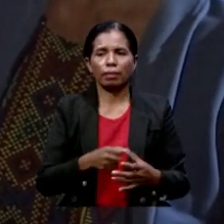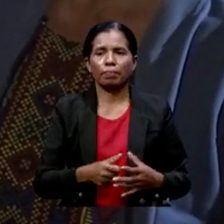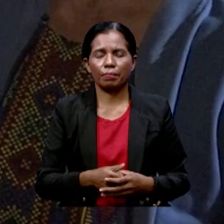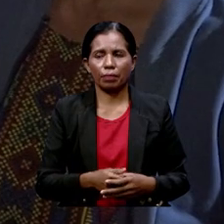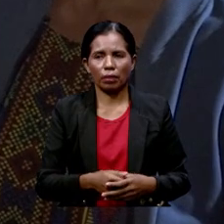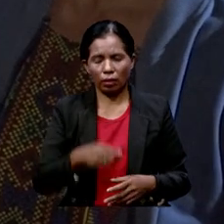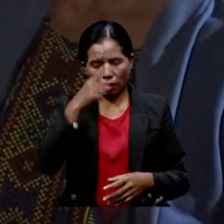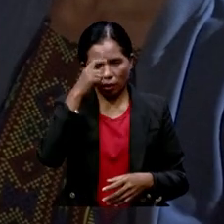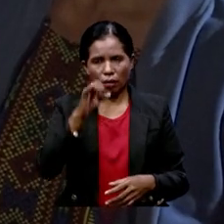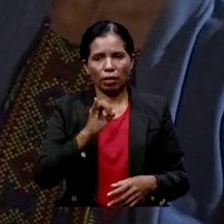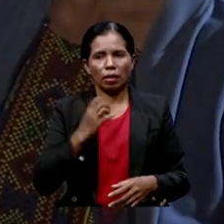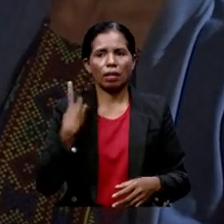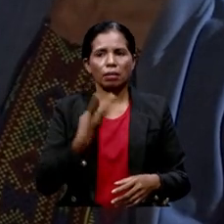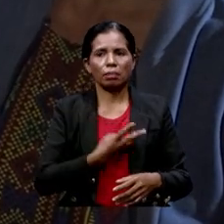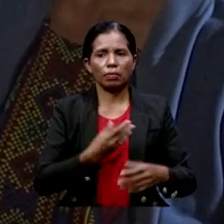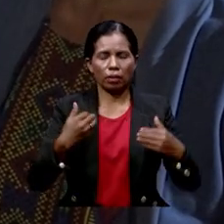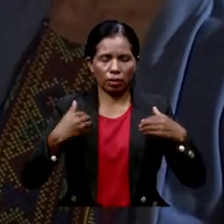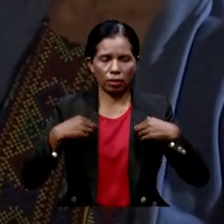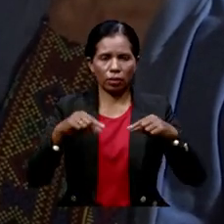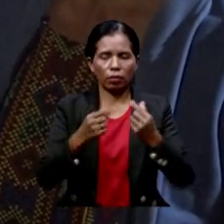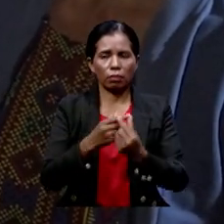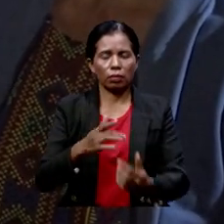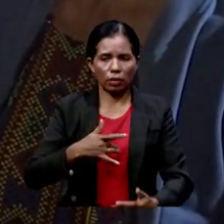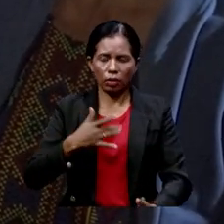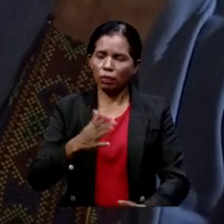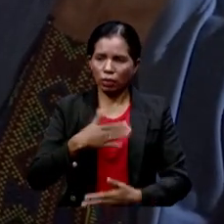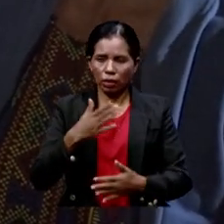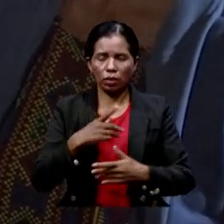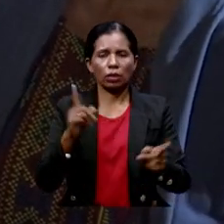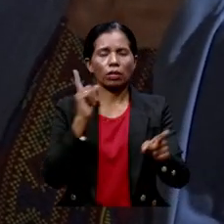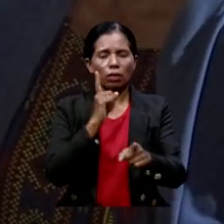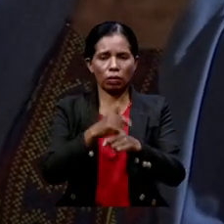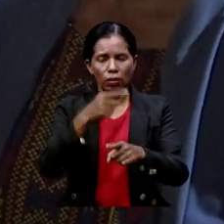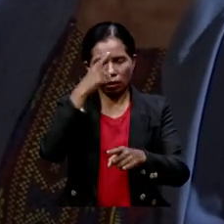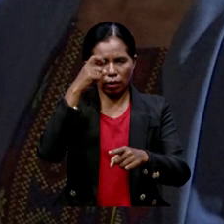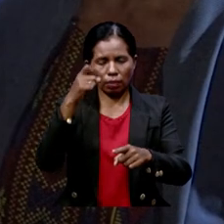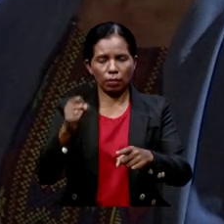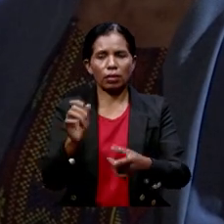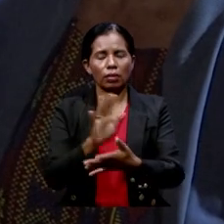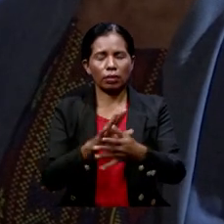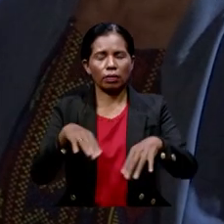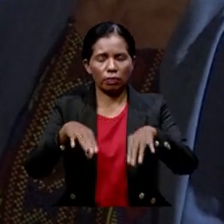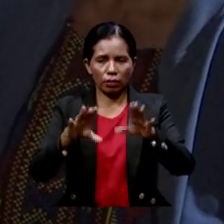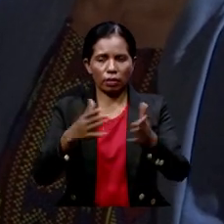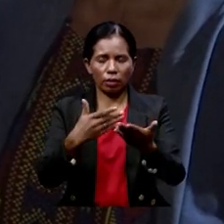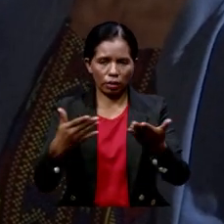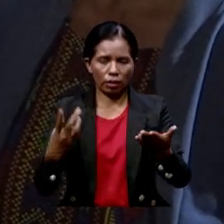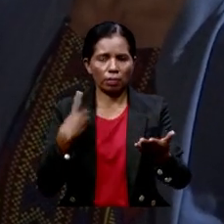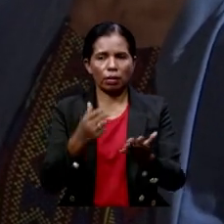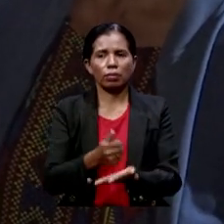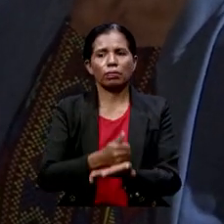Ne tambah, ami masih ha grupu. Tentu-tentu tambah ho fere dene, bele ajuda ami, hetang